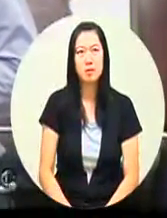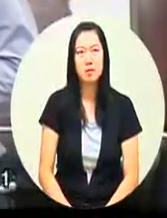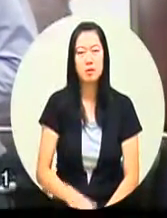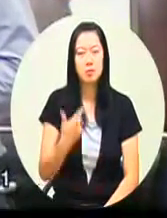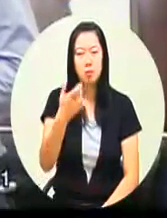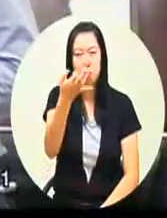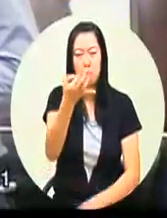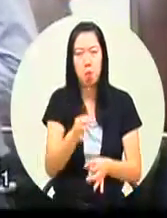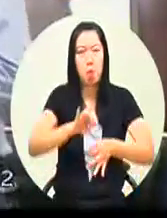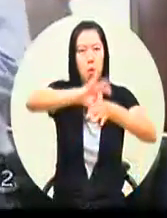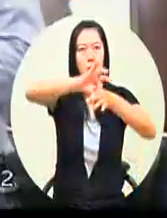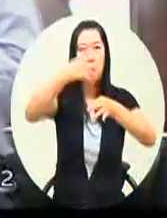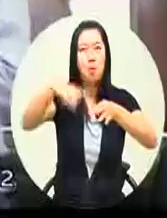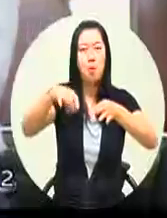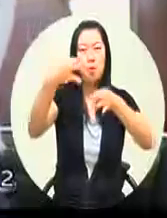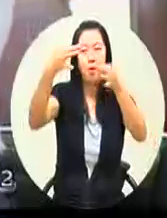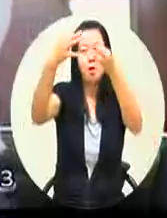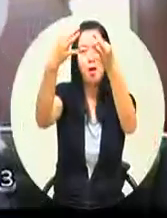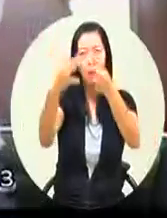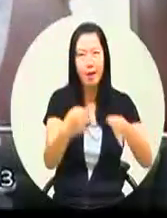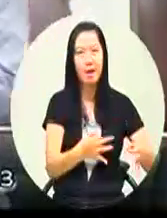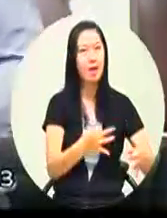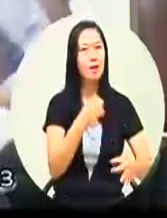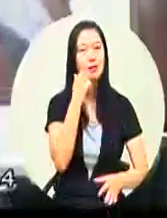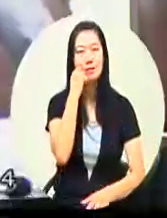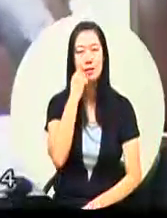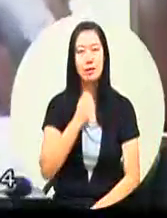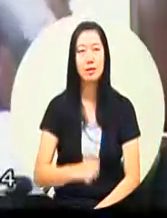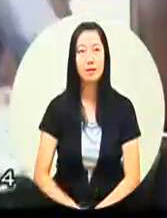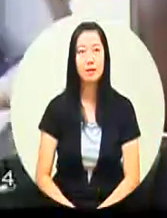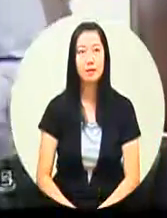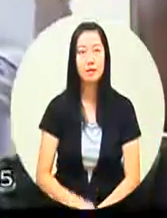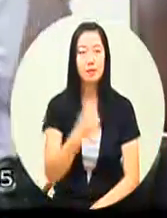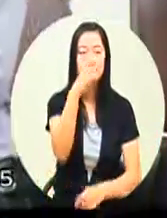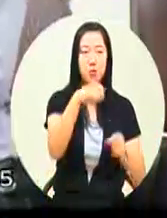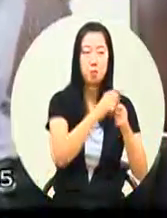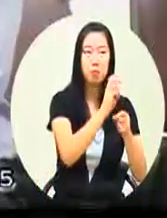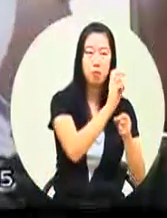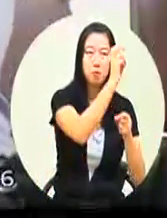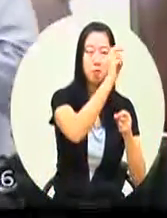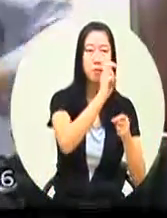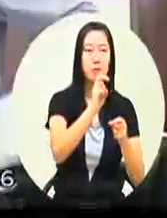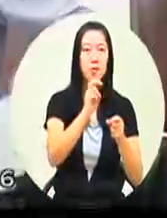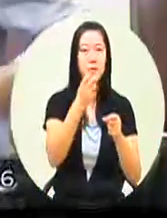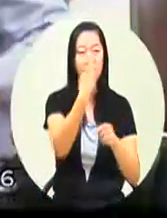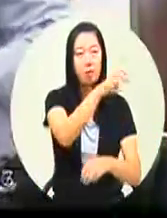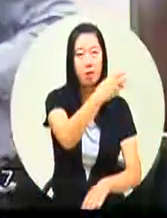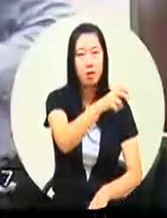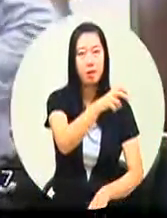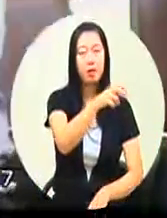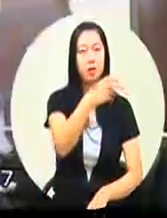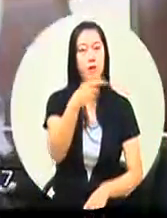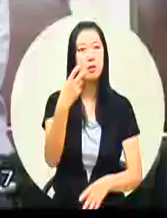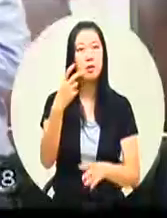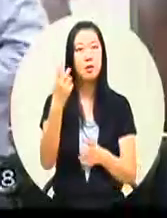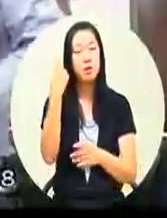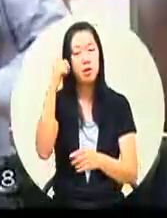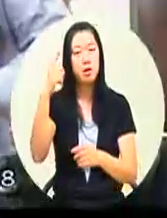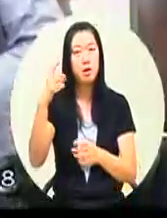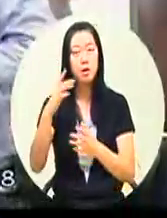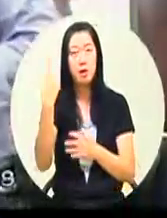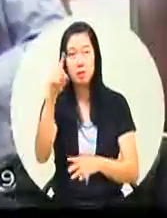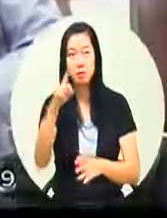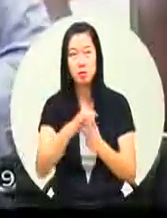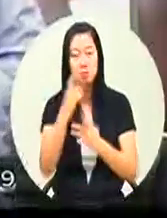去啊，不是说啊，现在50块，明年再20块，特别是滞销生产量很大，一短时间内突